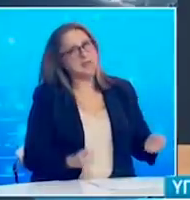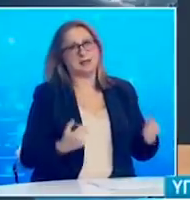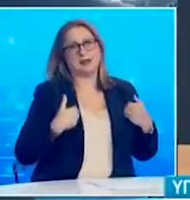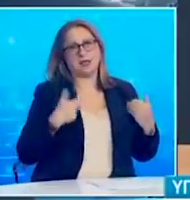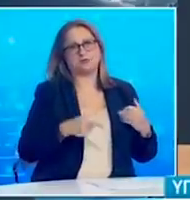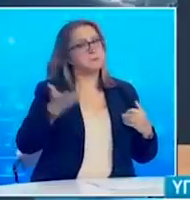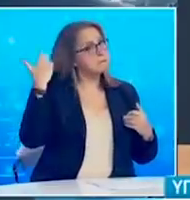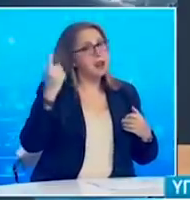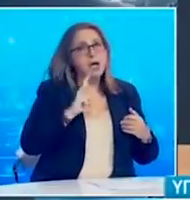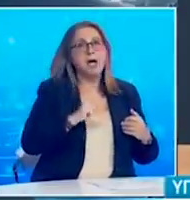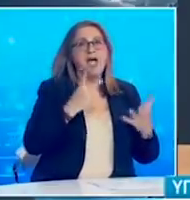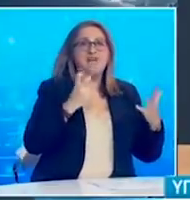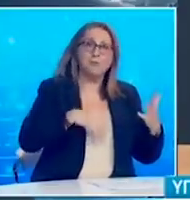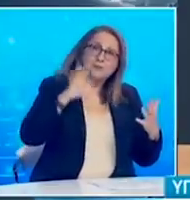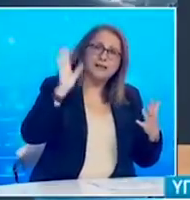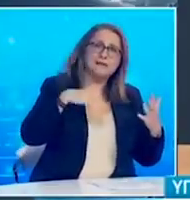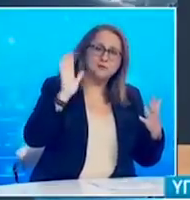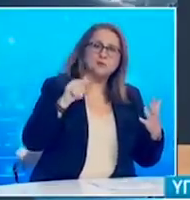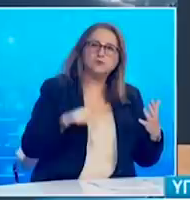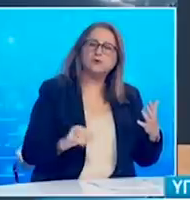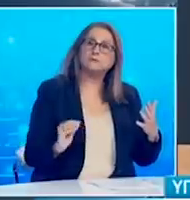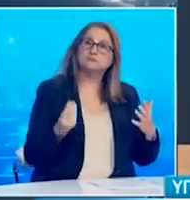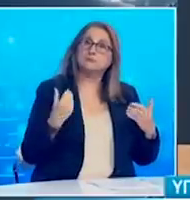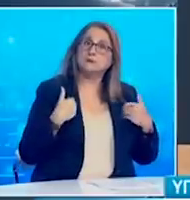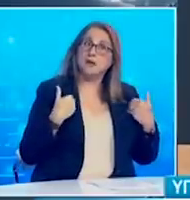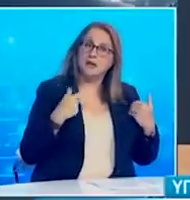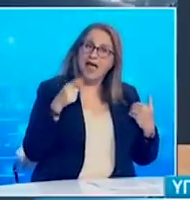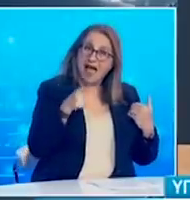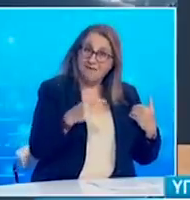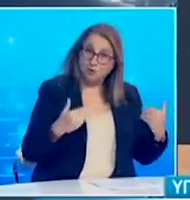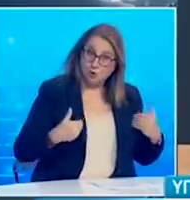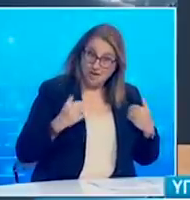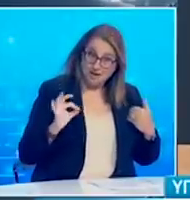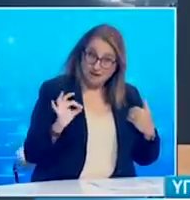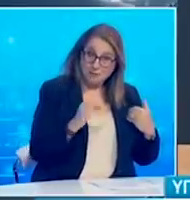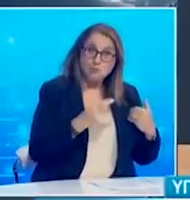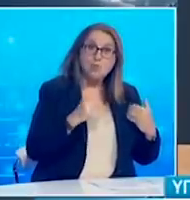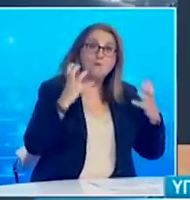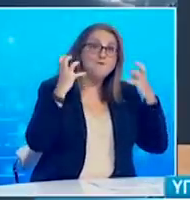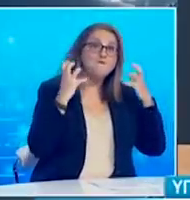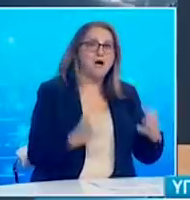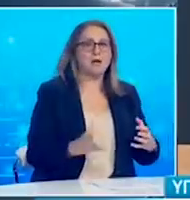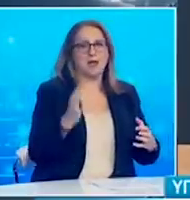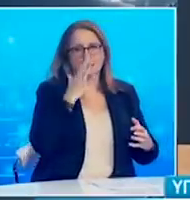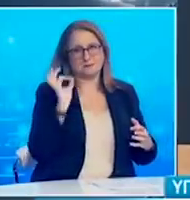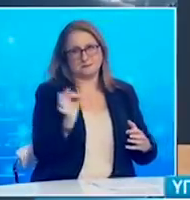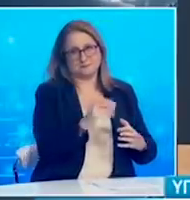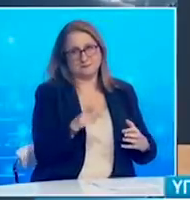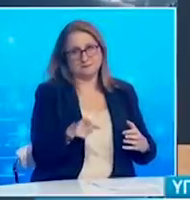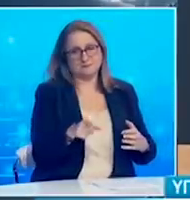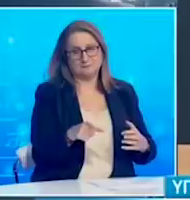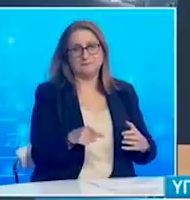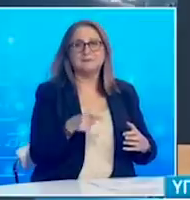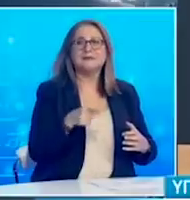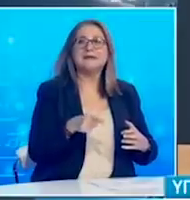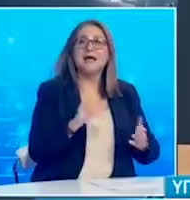αναμένεται να οδηγήσει σε σχετικά μικρό αριθμό βαρέων περιστατικών, από την άλλη, ωστόσο, θα πρέπει να θυμόμαστε ότι οι χρόνιες επιπτώσεις αυτής της